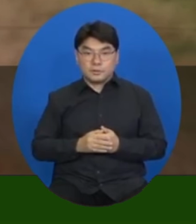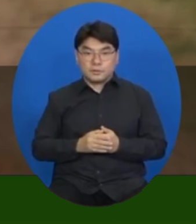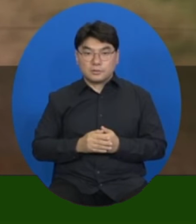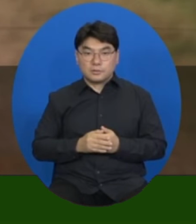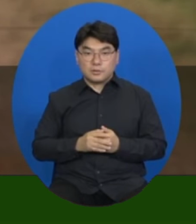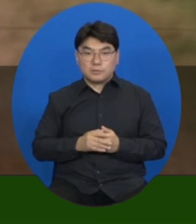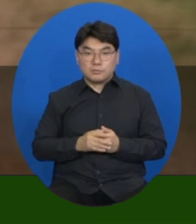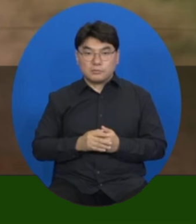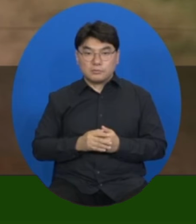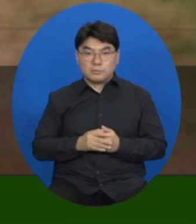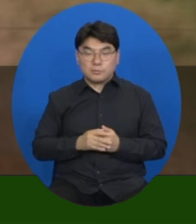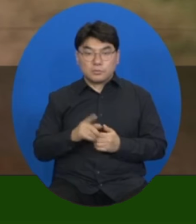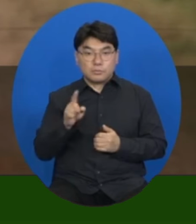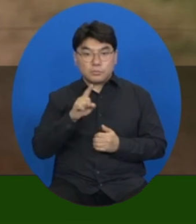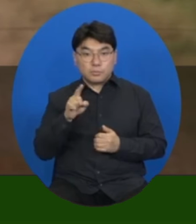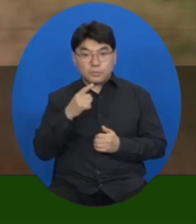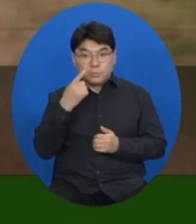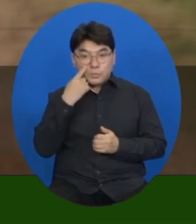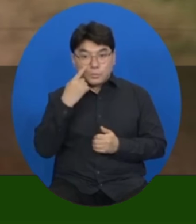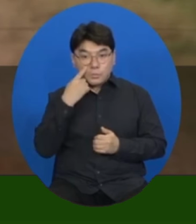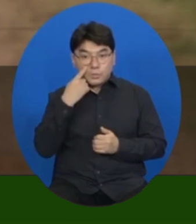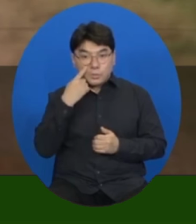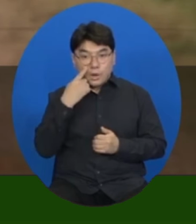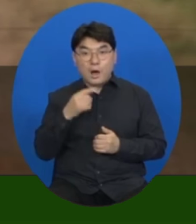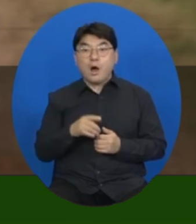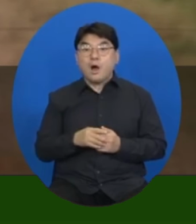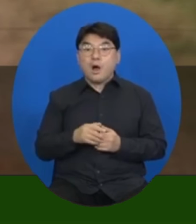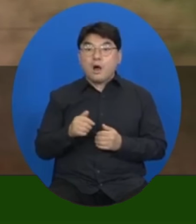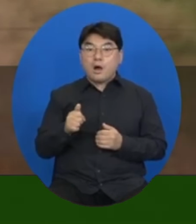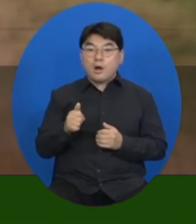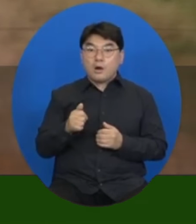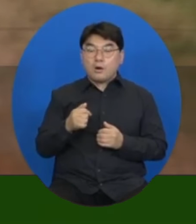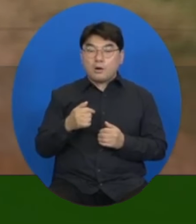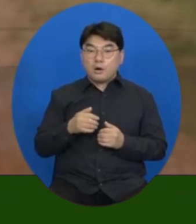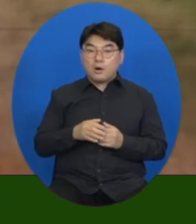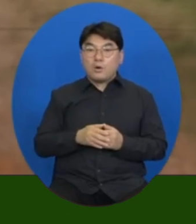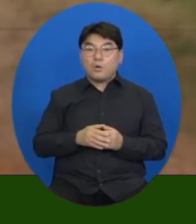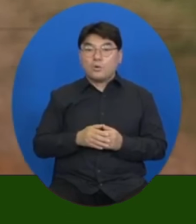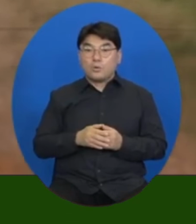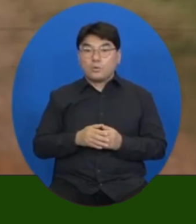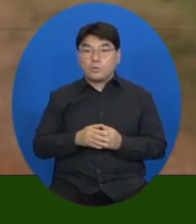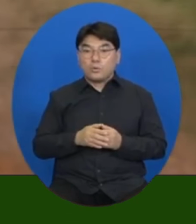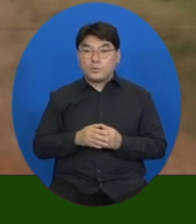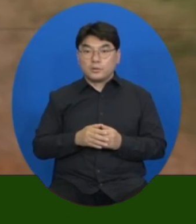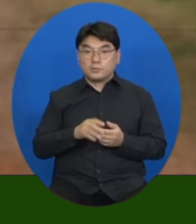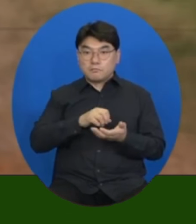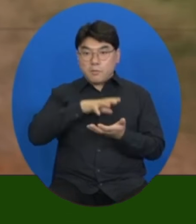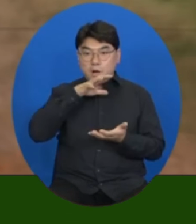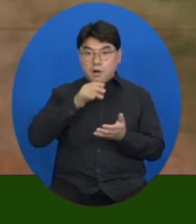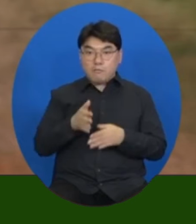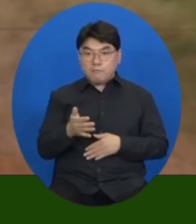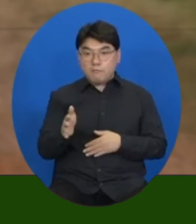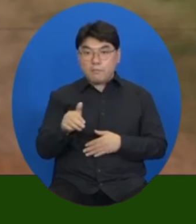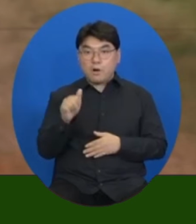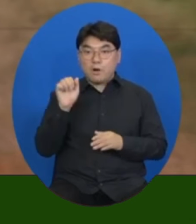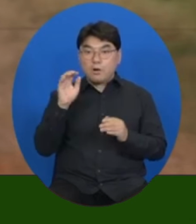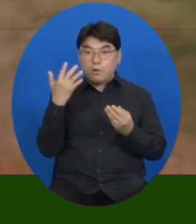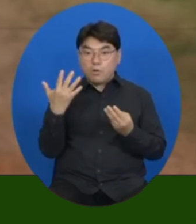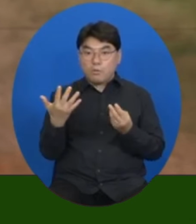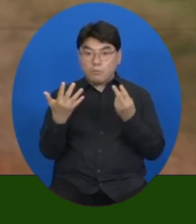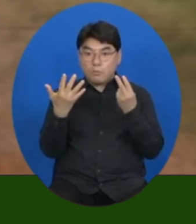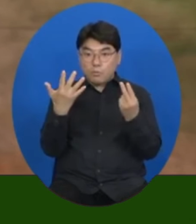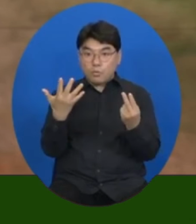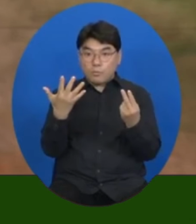아닙니까 어디서 보셨어요 명이었 오병 때 그 당시에 먹은 사람이 남자만